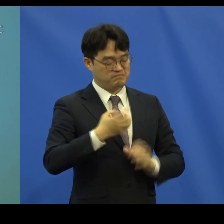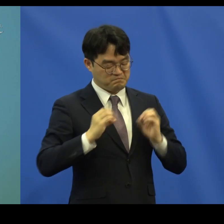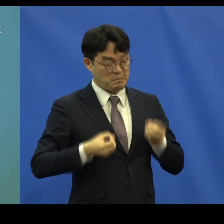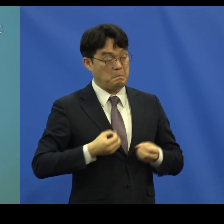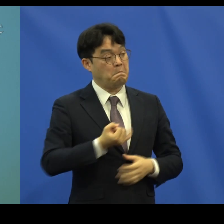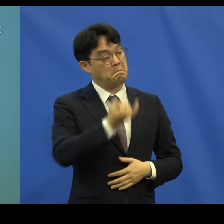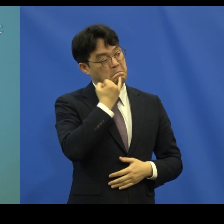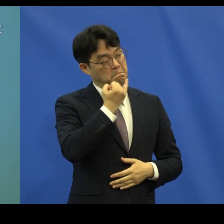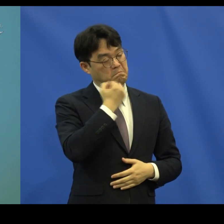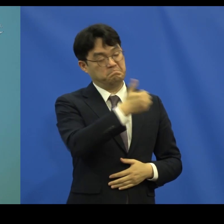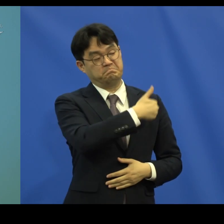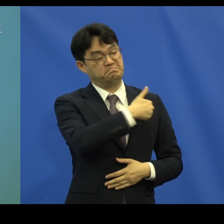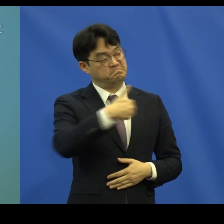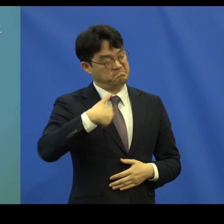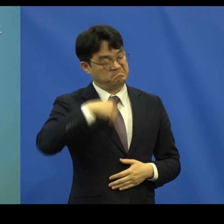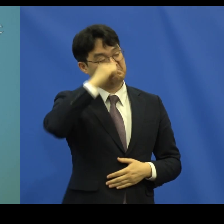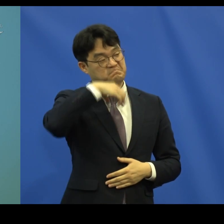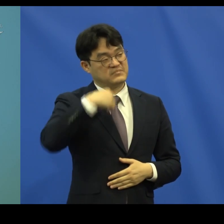삼는.